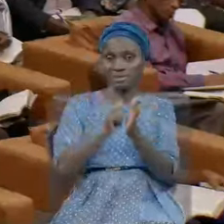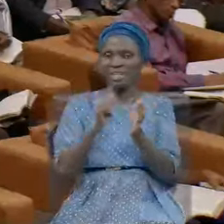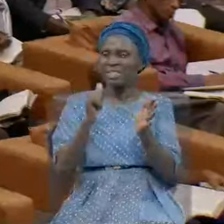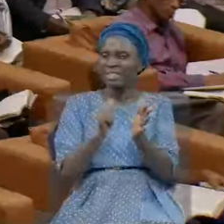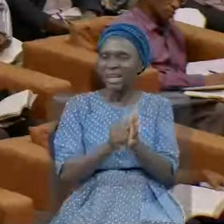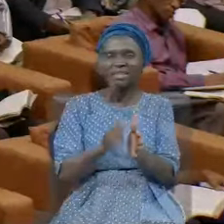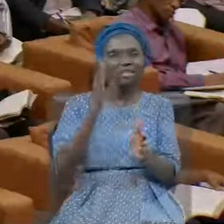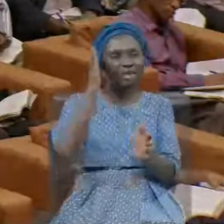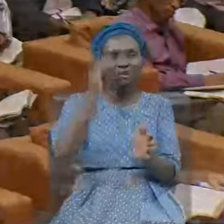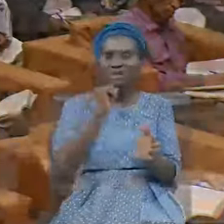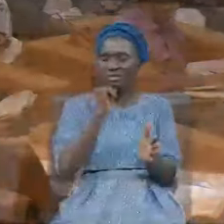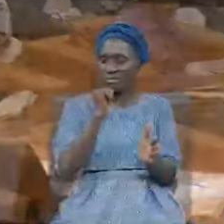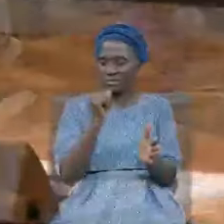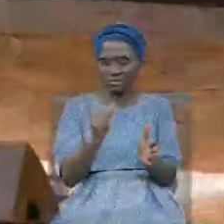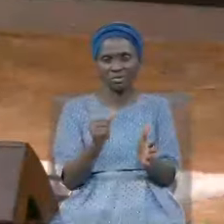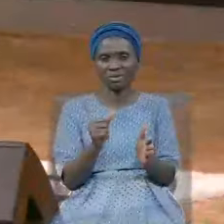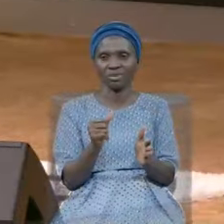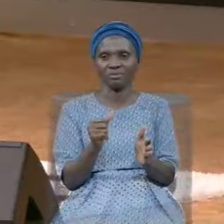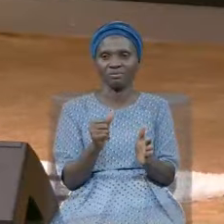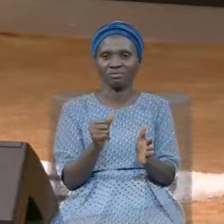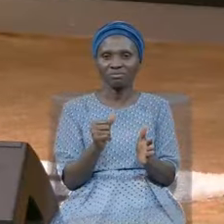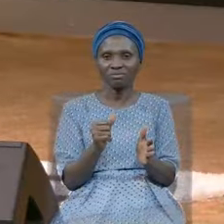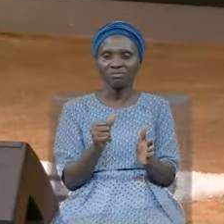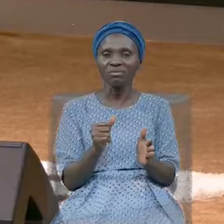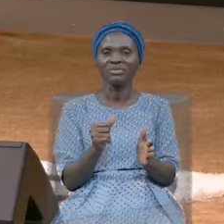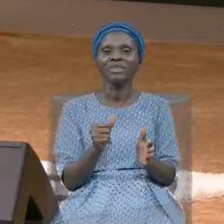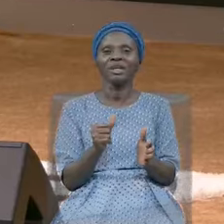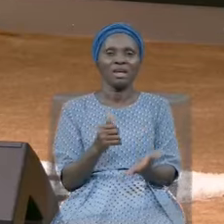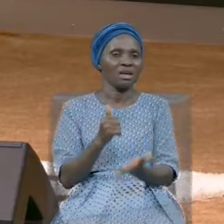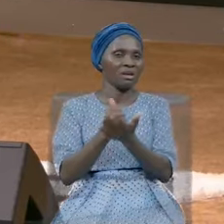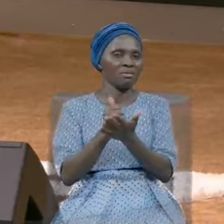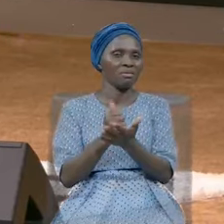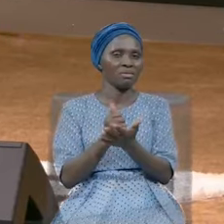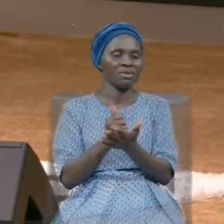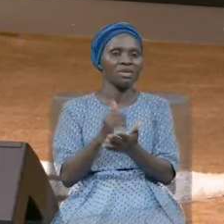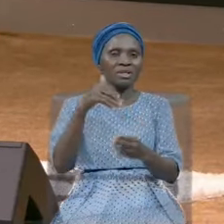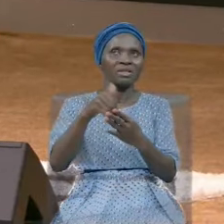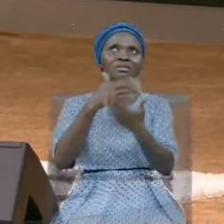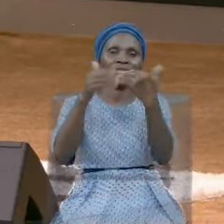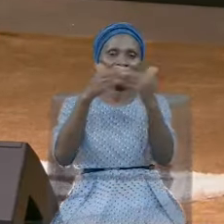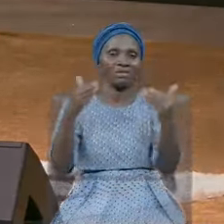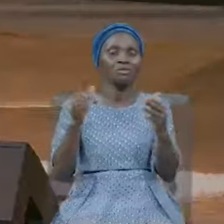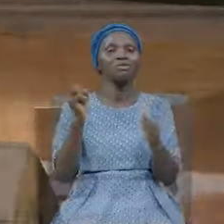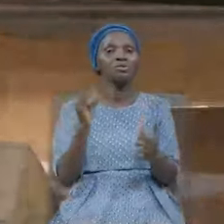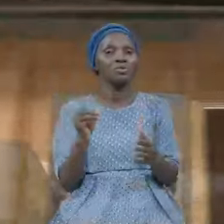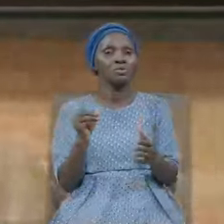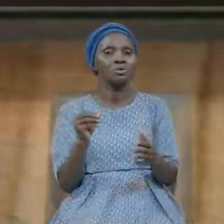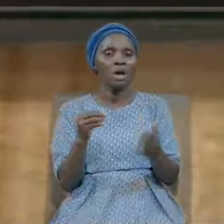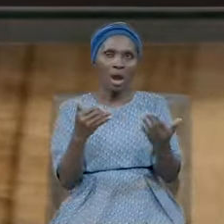cela ne va pas m'aider à aller au ciel. Donc, je suis allé voir le